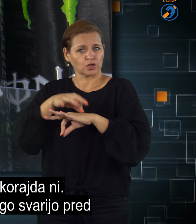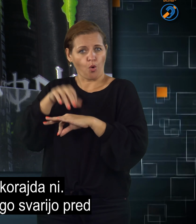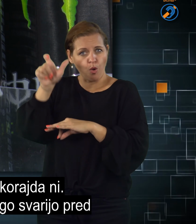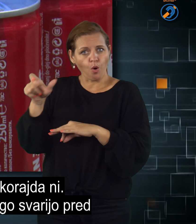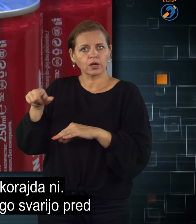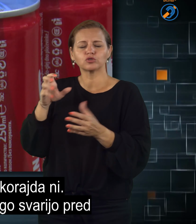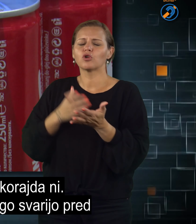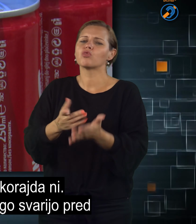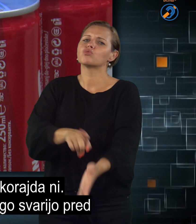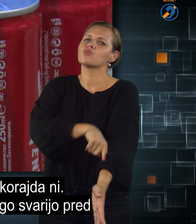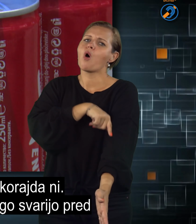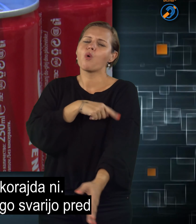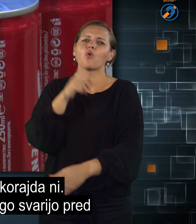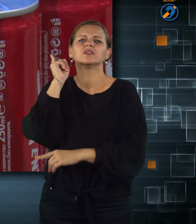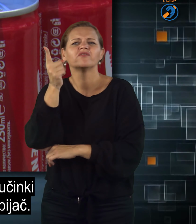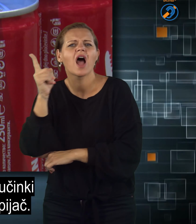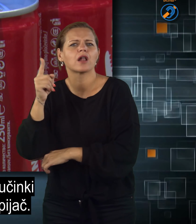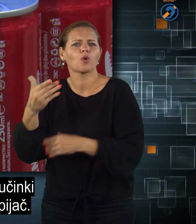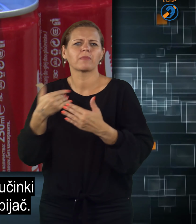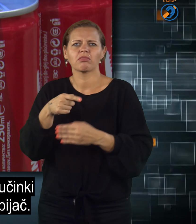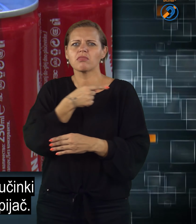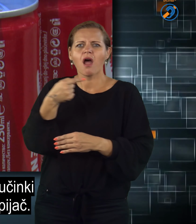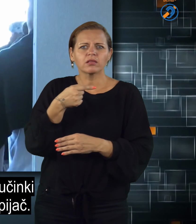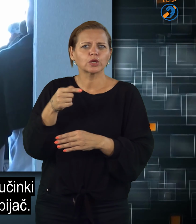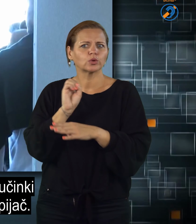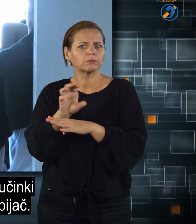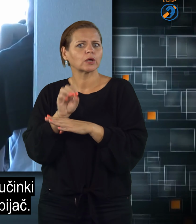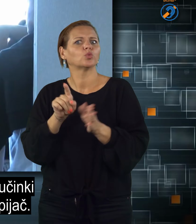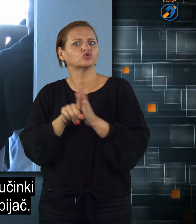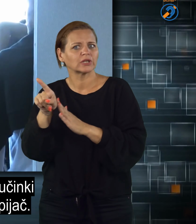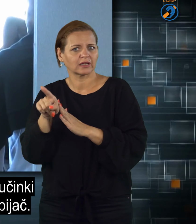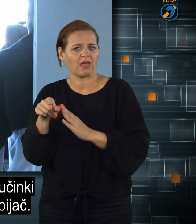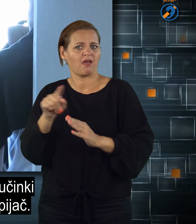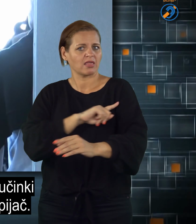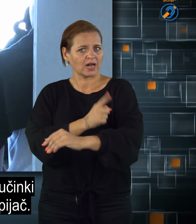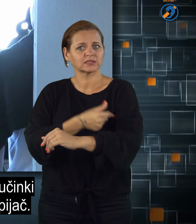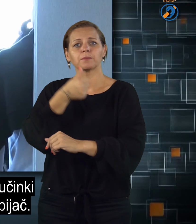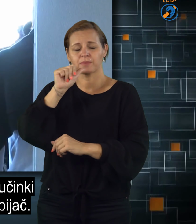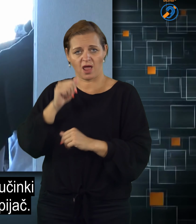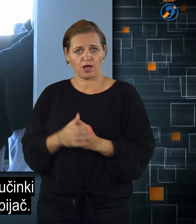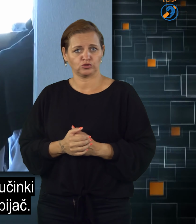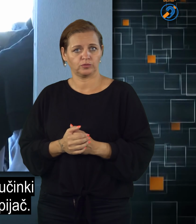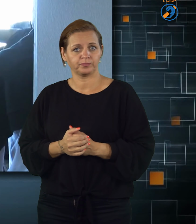Tudi kardiologi že dolgo svarijo pred negativnimi učinki energijskih pijač.